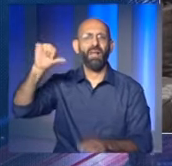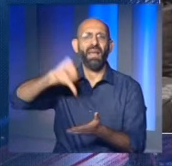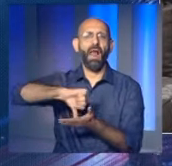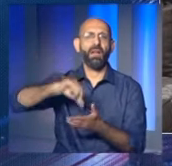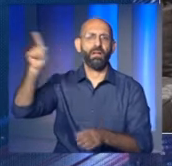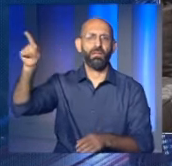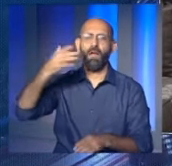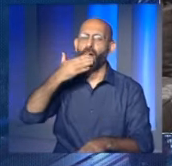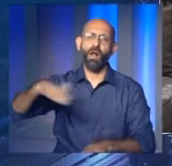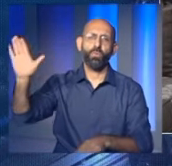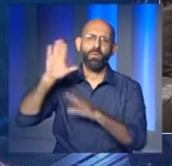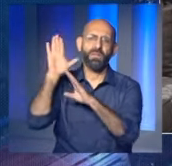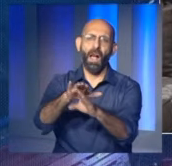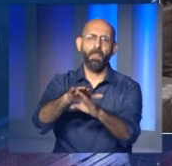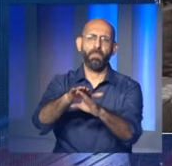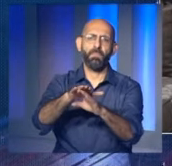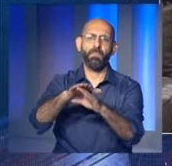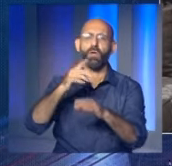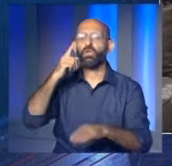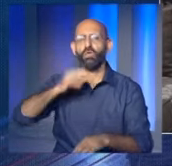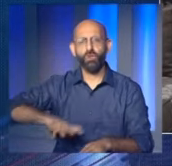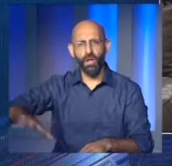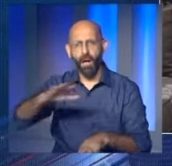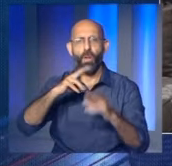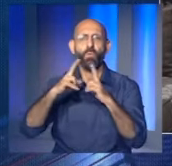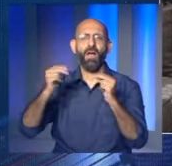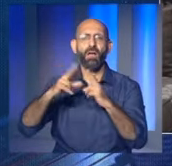الله شكر للجمهورية الإسلامية وقوفها